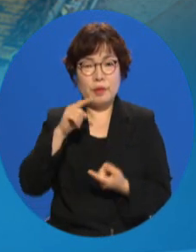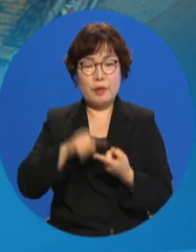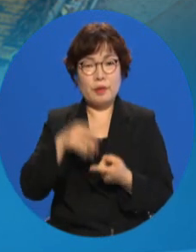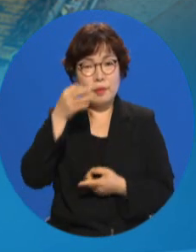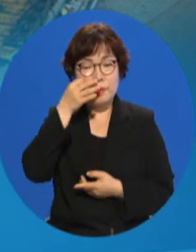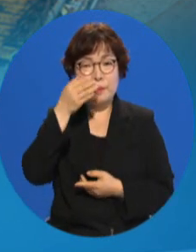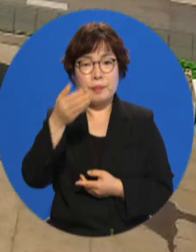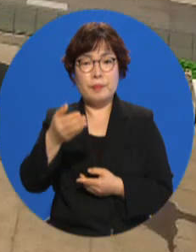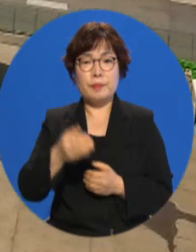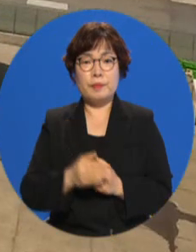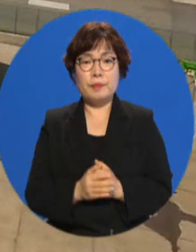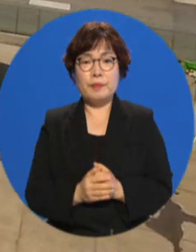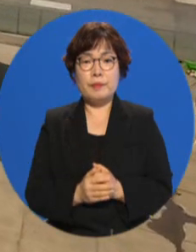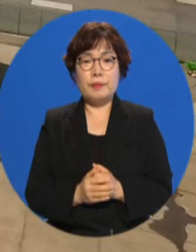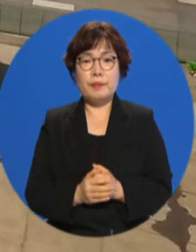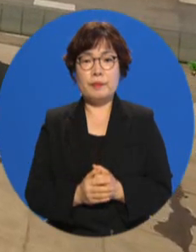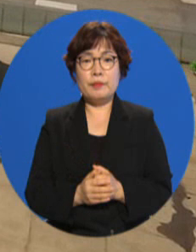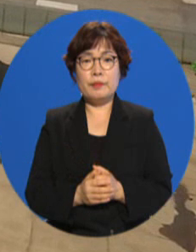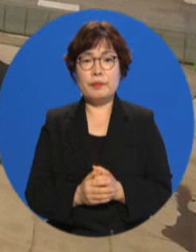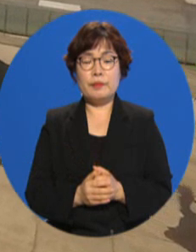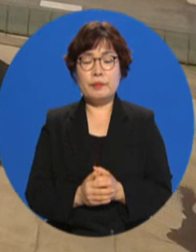기자입니다.